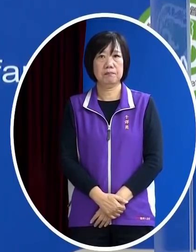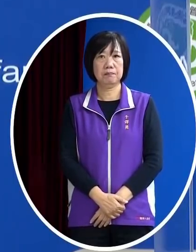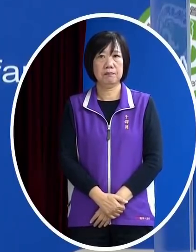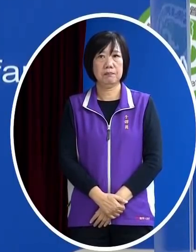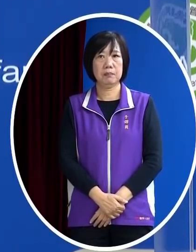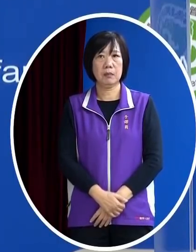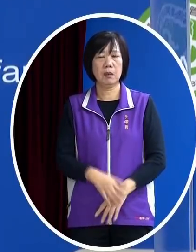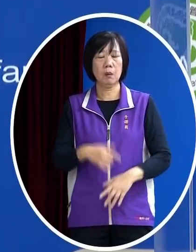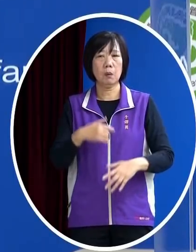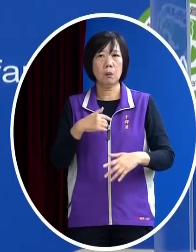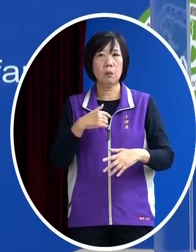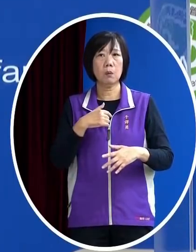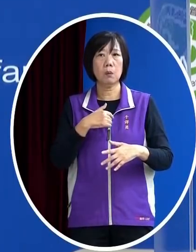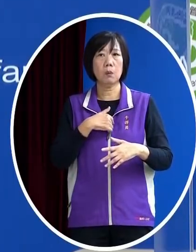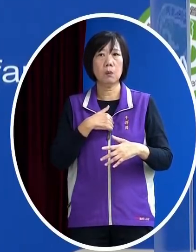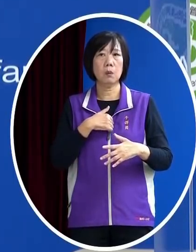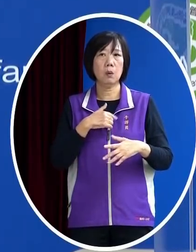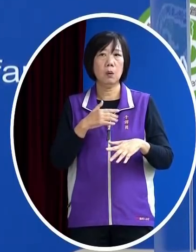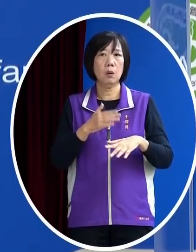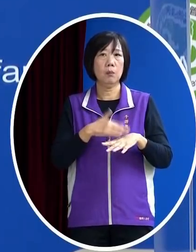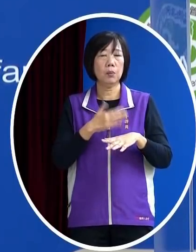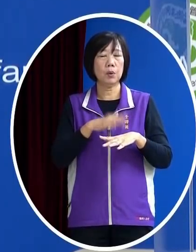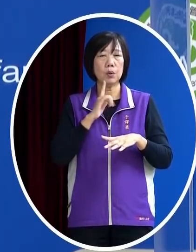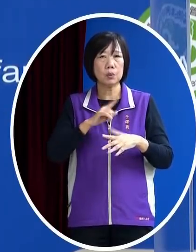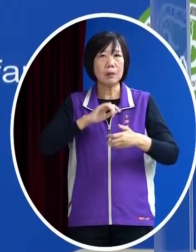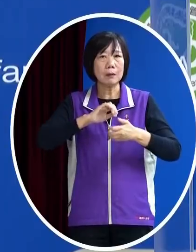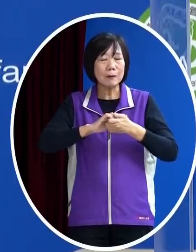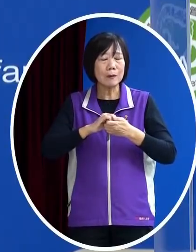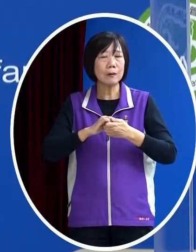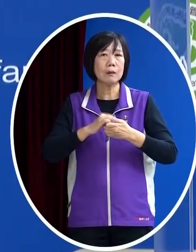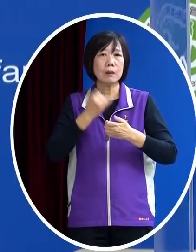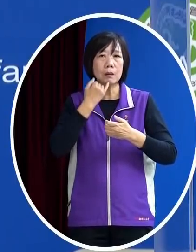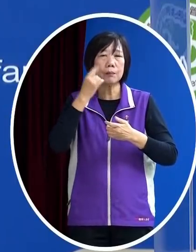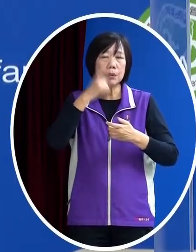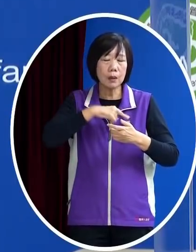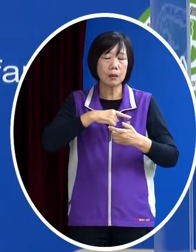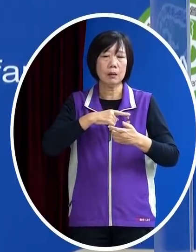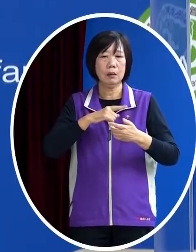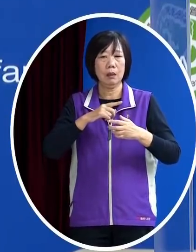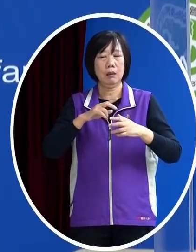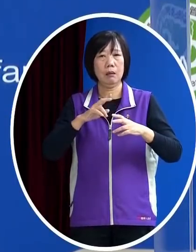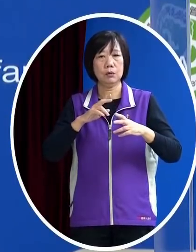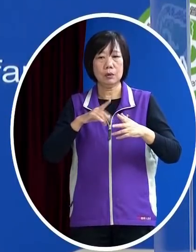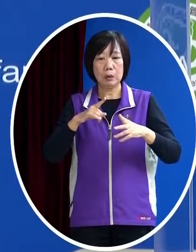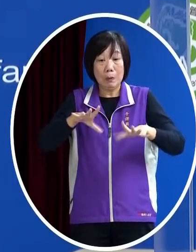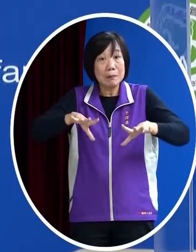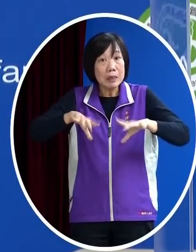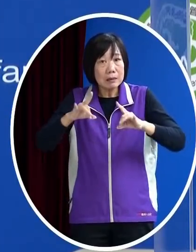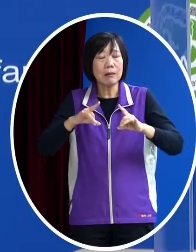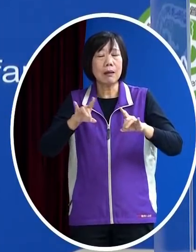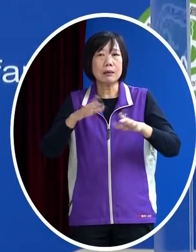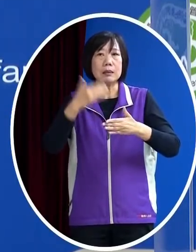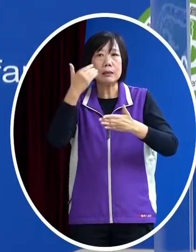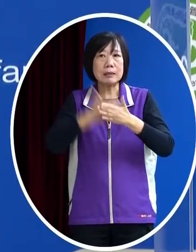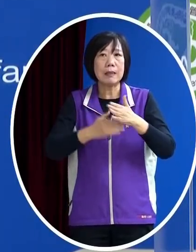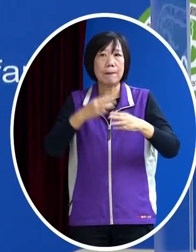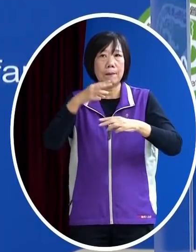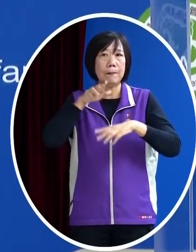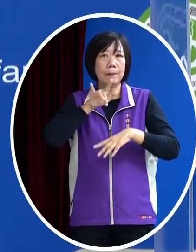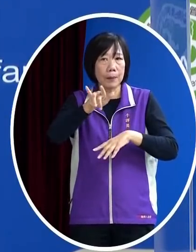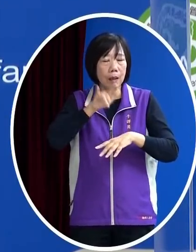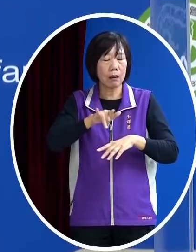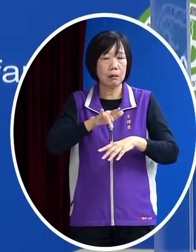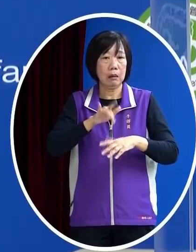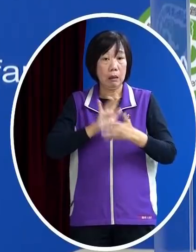我们不排除哈，刚才讲过，就是说我们现在第一个阶段先用这样的方式，好。